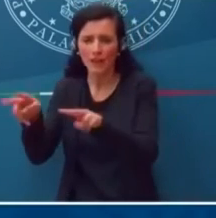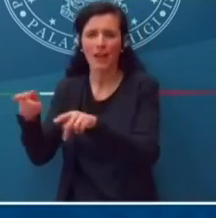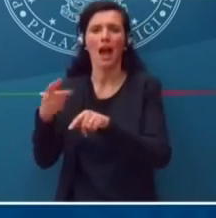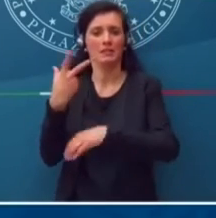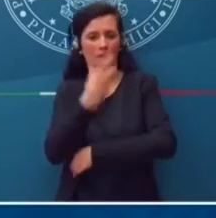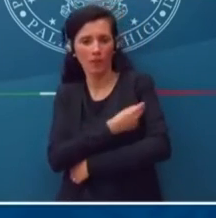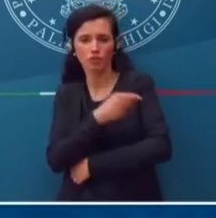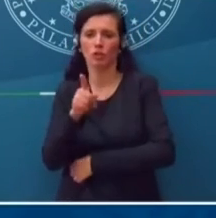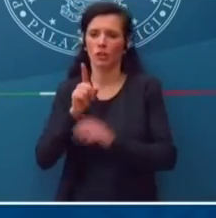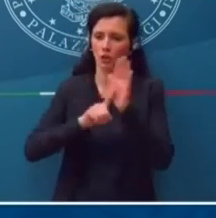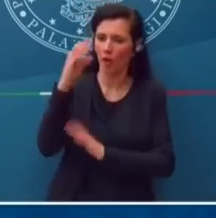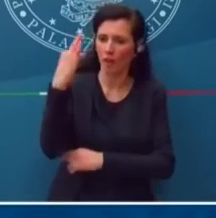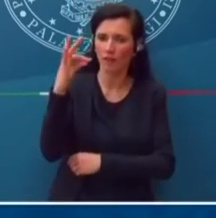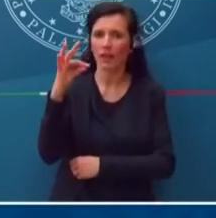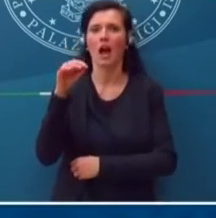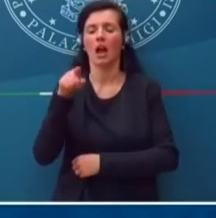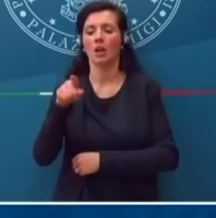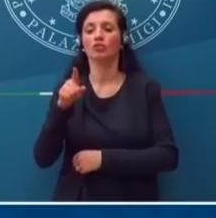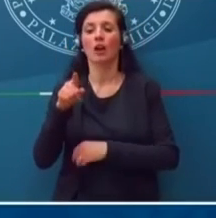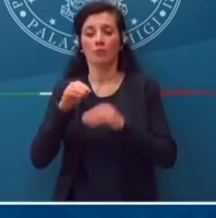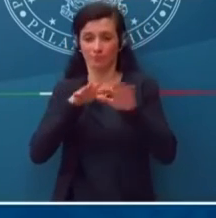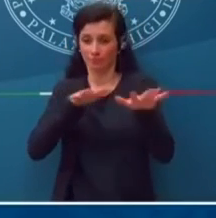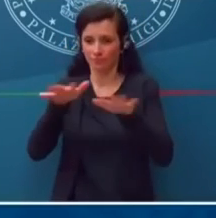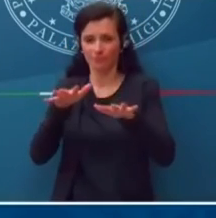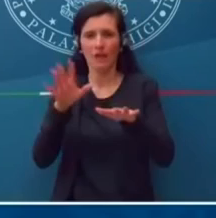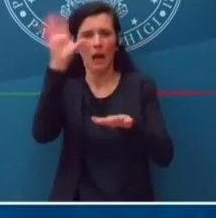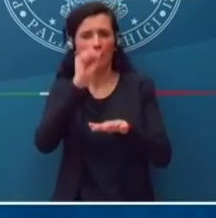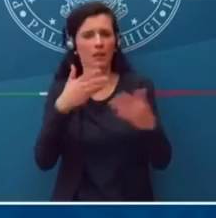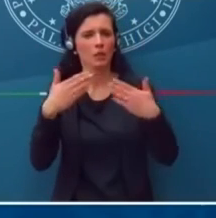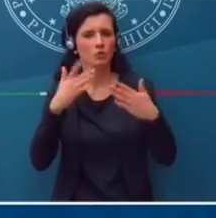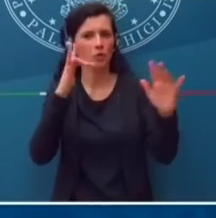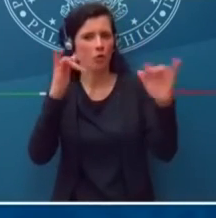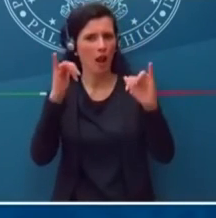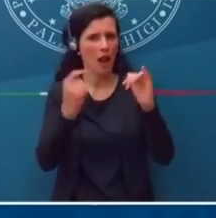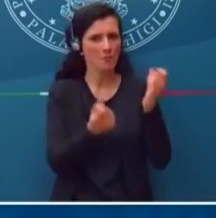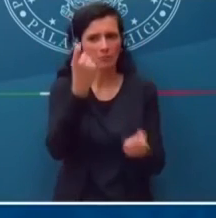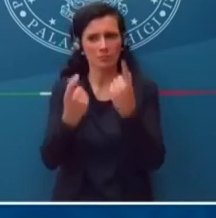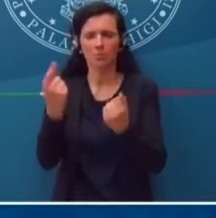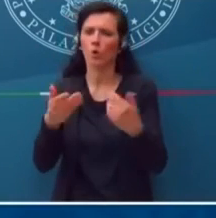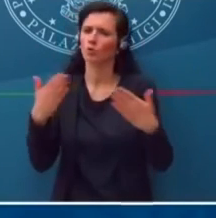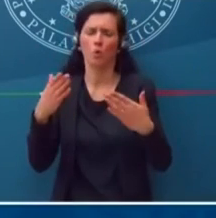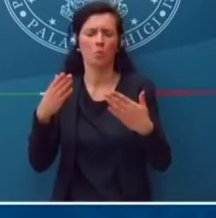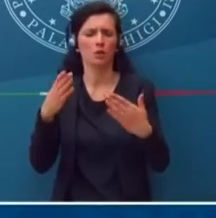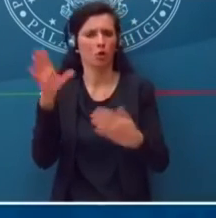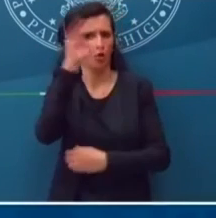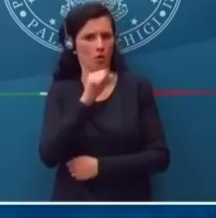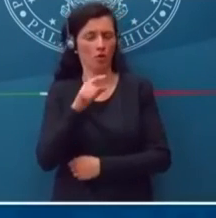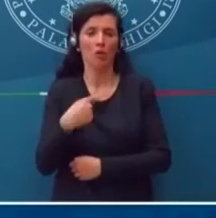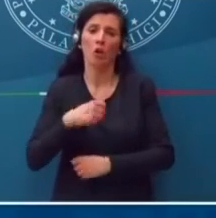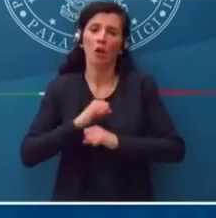sorveglianza per cogliere tempestivamente ogni segnale di allerta. Credo che nulla possa essere